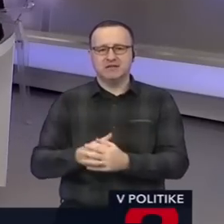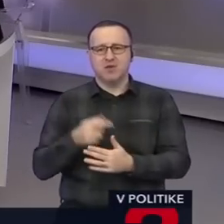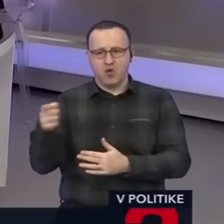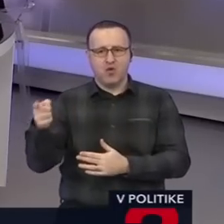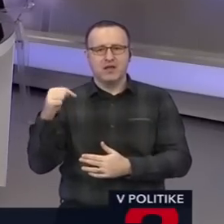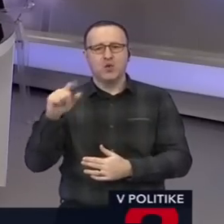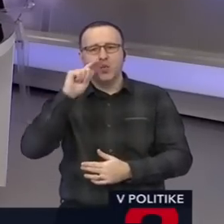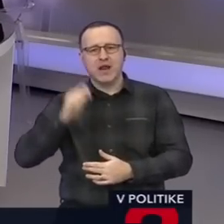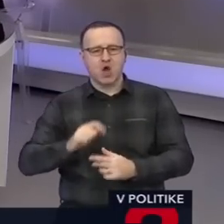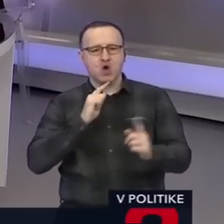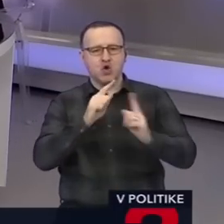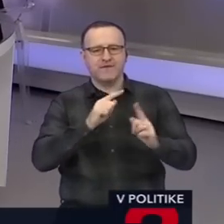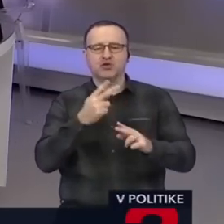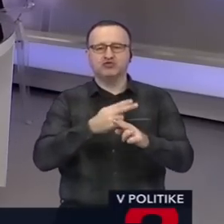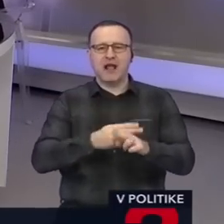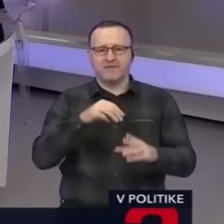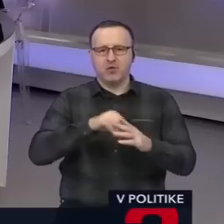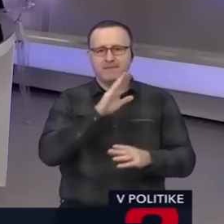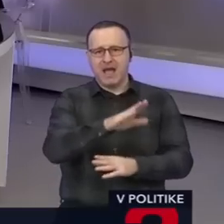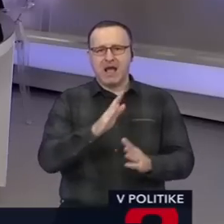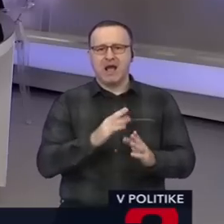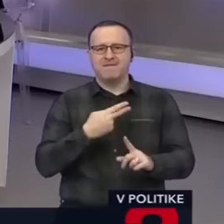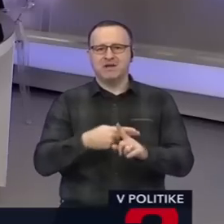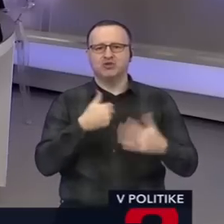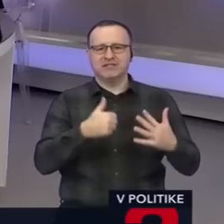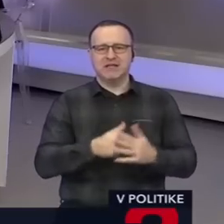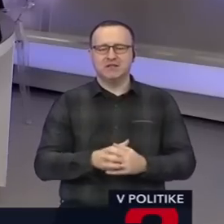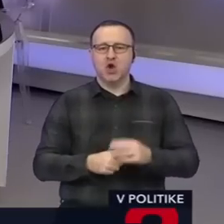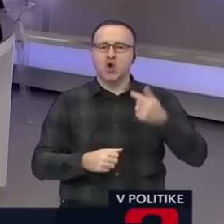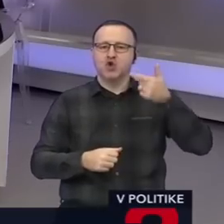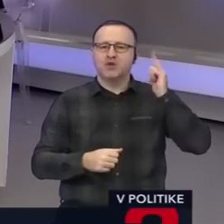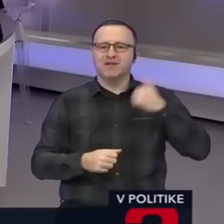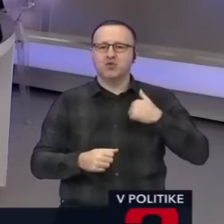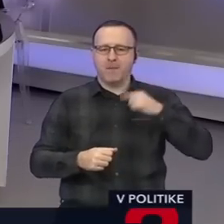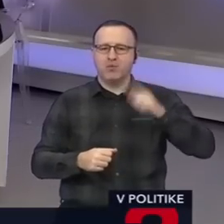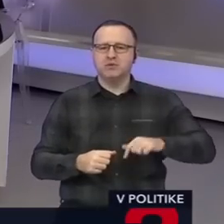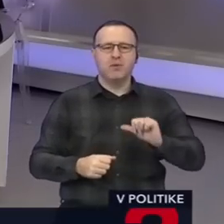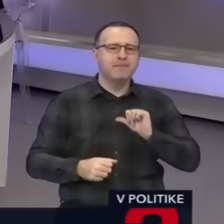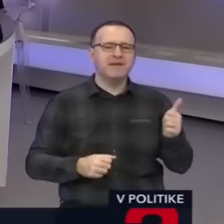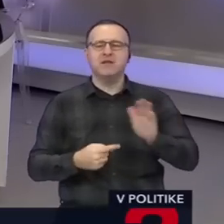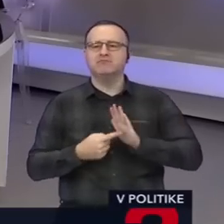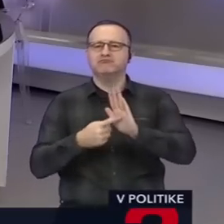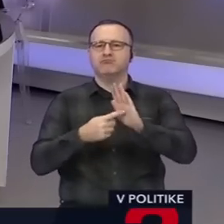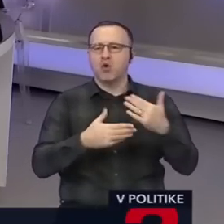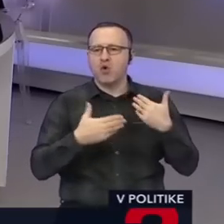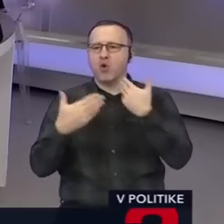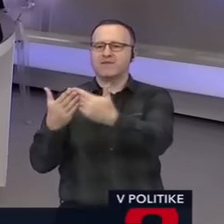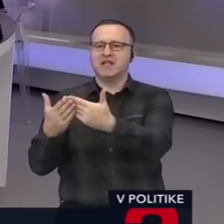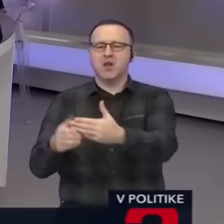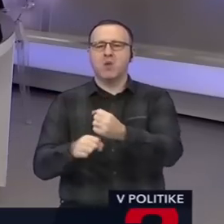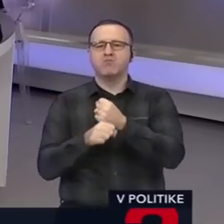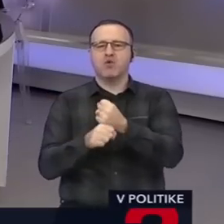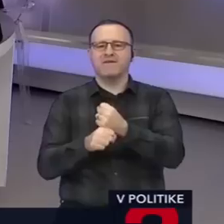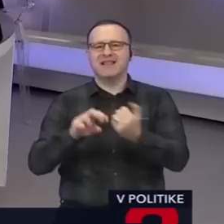chcel spýtať, že či musí byť ale Slovensko pionierom alebo lídrom v odozdávaní bojovej techniky na Ukrajinu? Toto si niekto vymyslel,